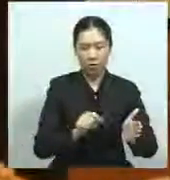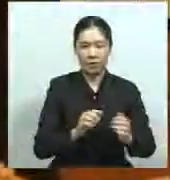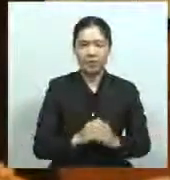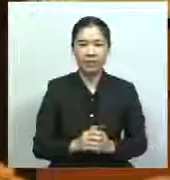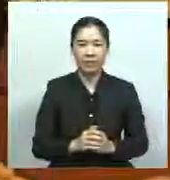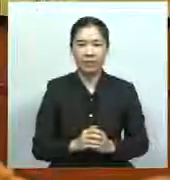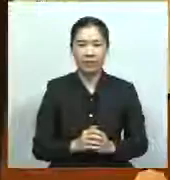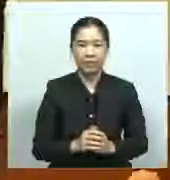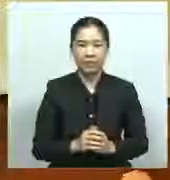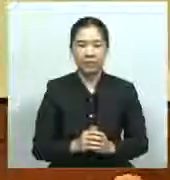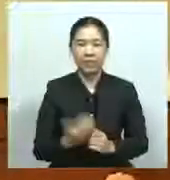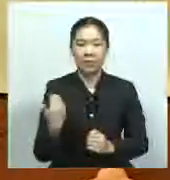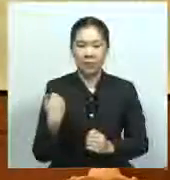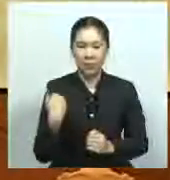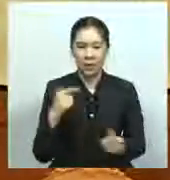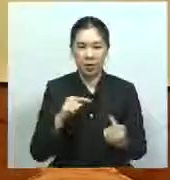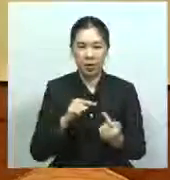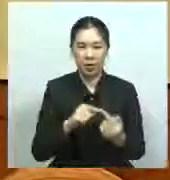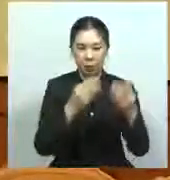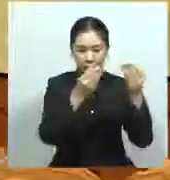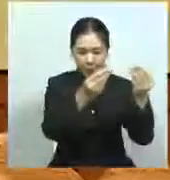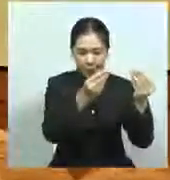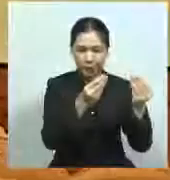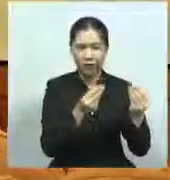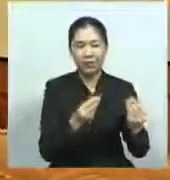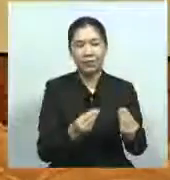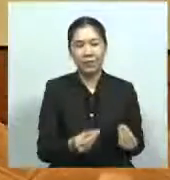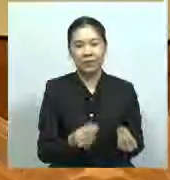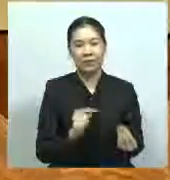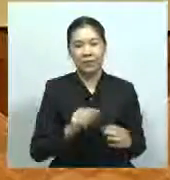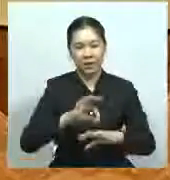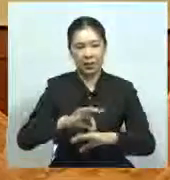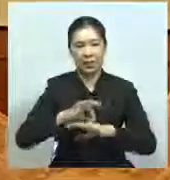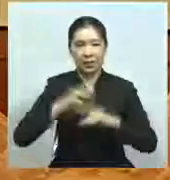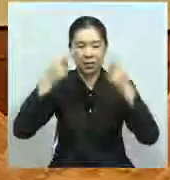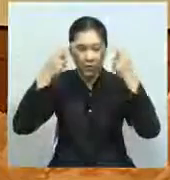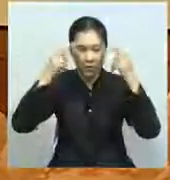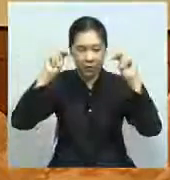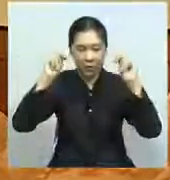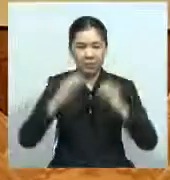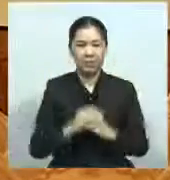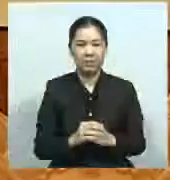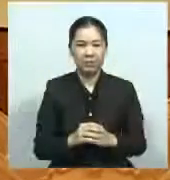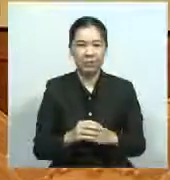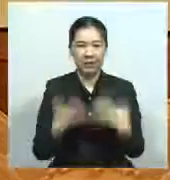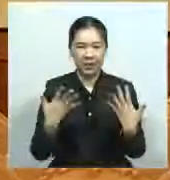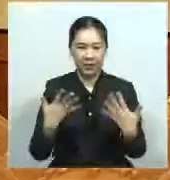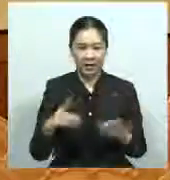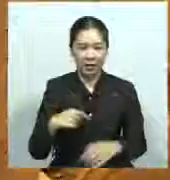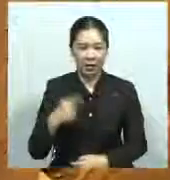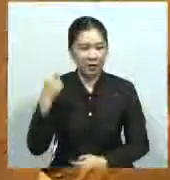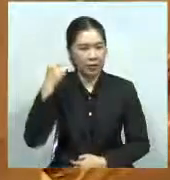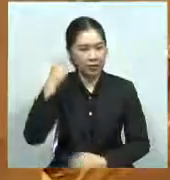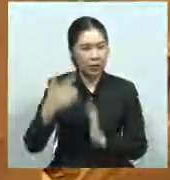ซึ่งจะเป็นพิธีการรับพระบรมราชโองการโปรดเกล้าโปรดกระหม่อมแต่งตั้งนายกรัฐมนตรีแล้วก็ลิงก์สัญญาณมา